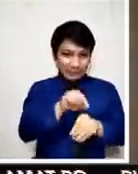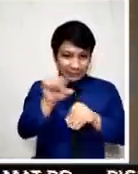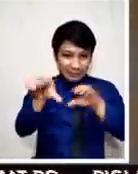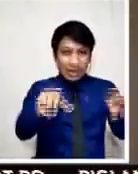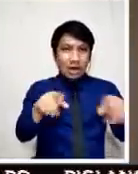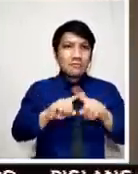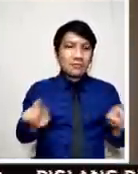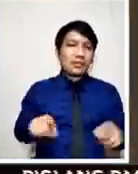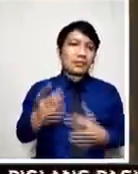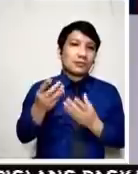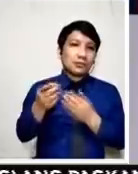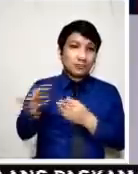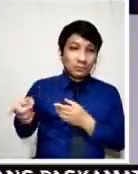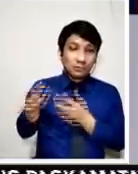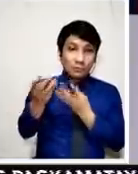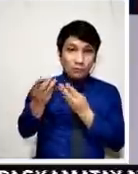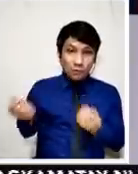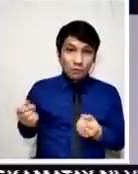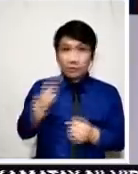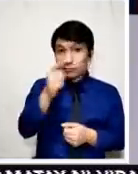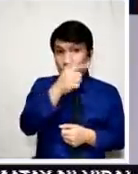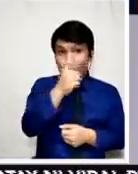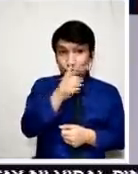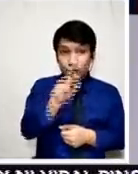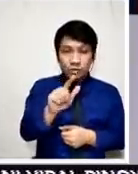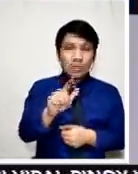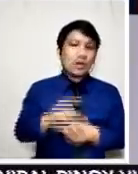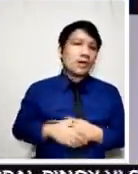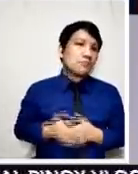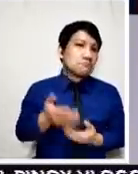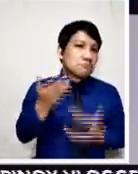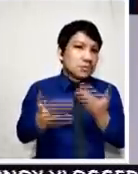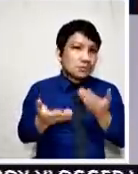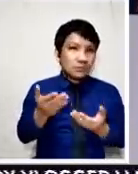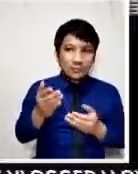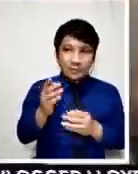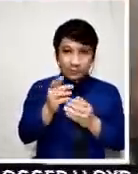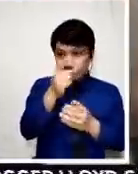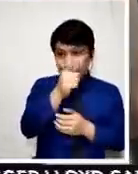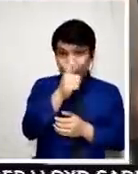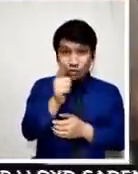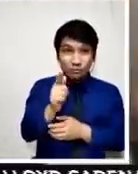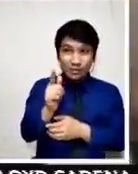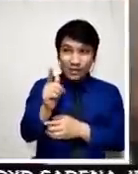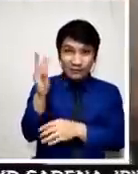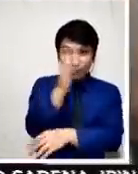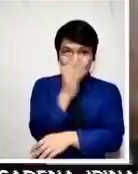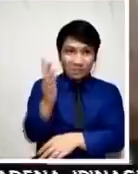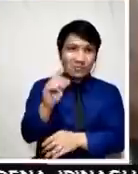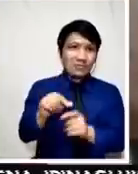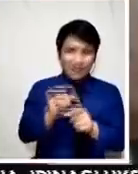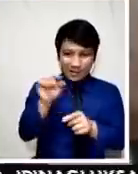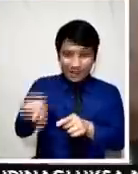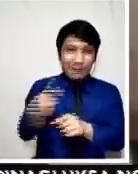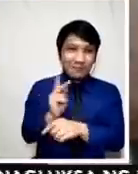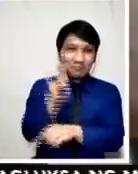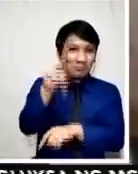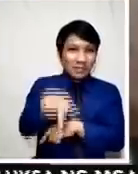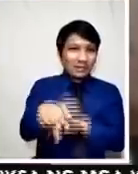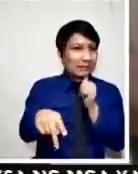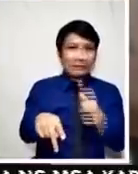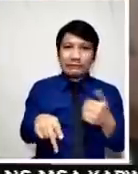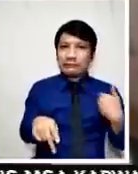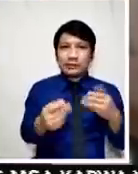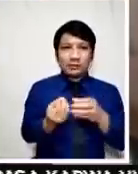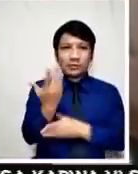yung Luzon bleeding heart, mayroong mga halaman na hindi natutubo. Nice ng DENR na maintindihan ng publiko na ang